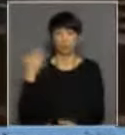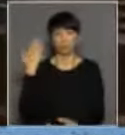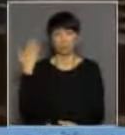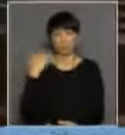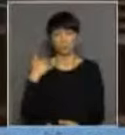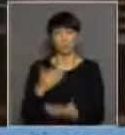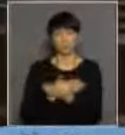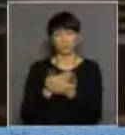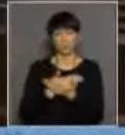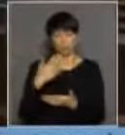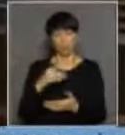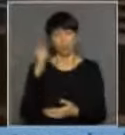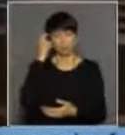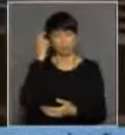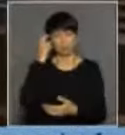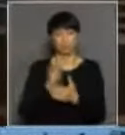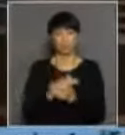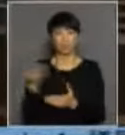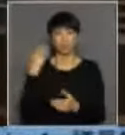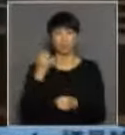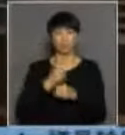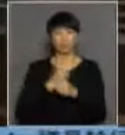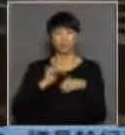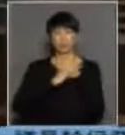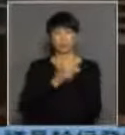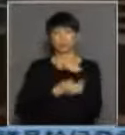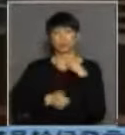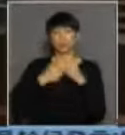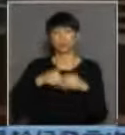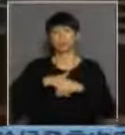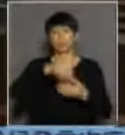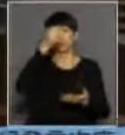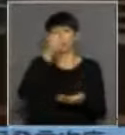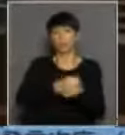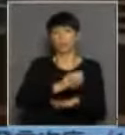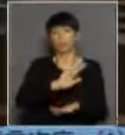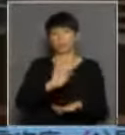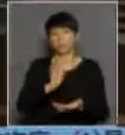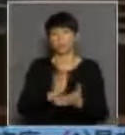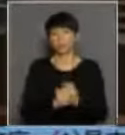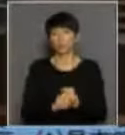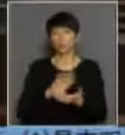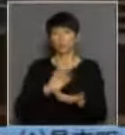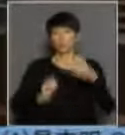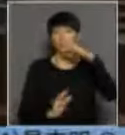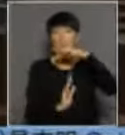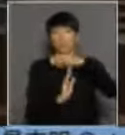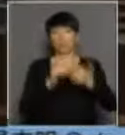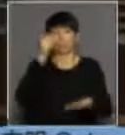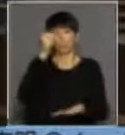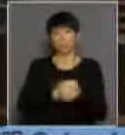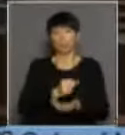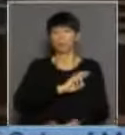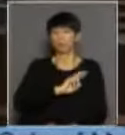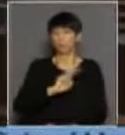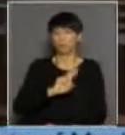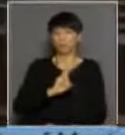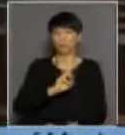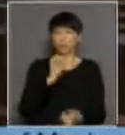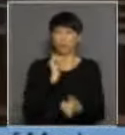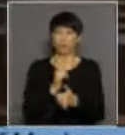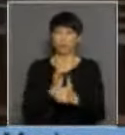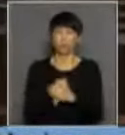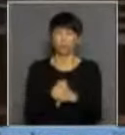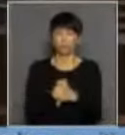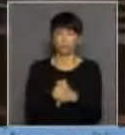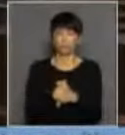科啊，雖然嗰陣時做律師就唔需要申請牌，不過咧。停牌都是類似一個懲罰嚟嘅，咁